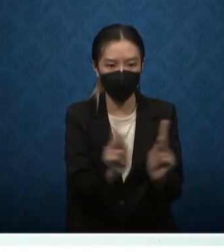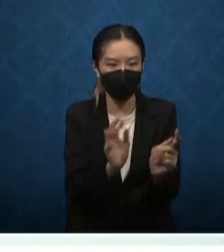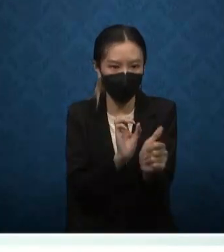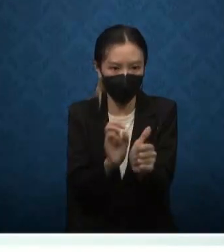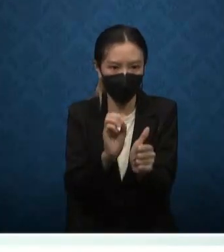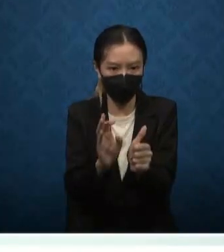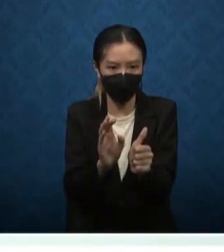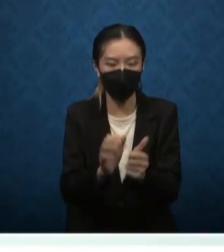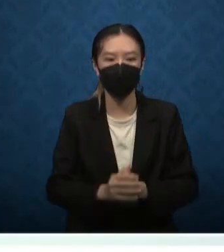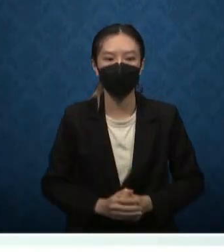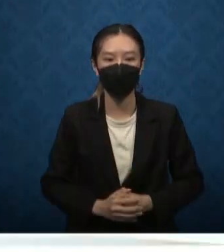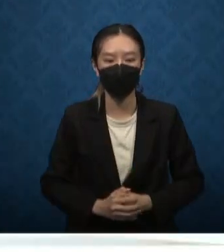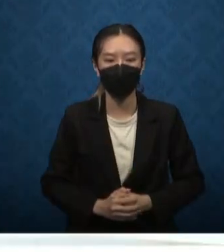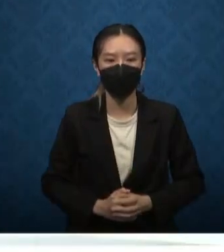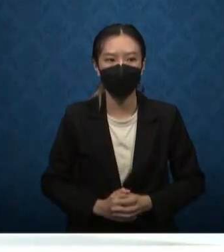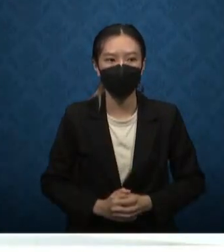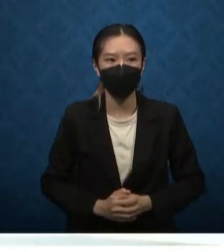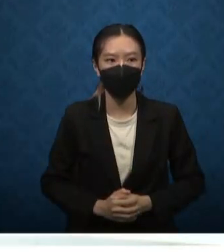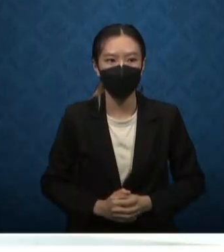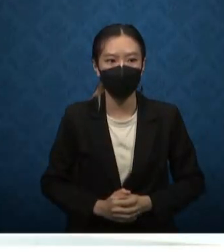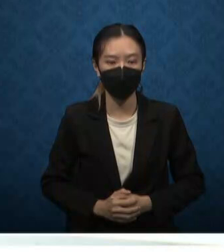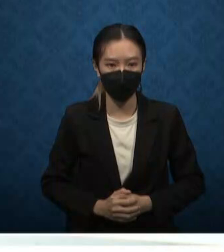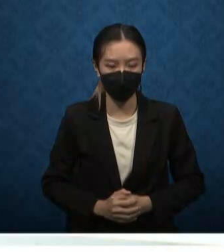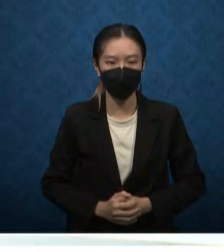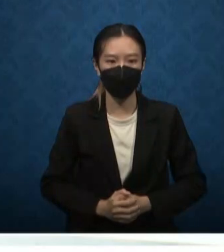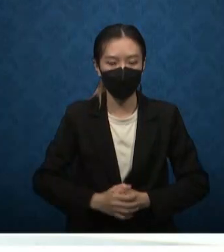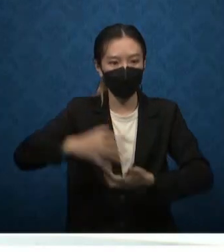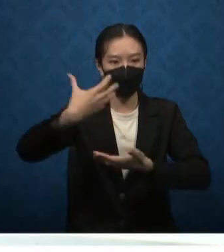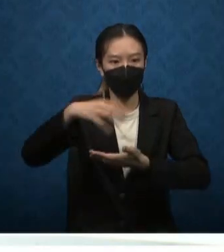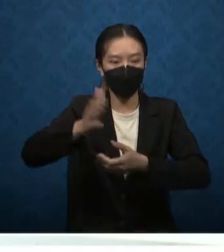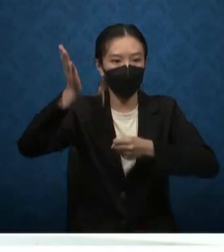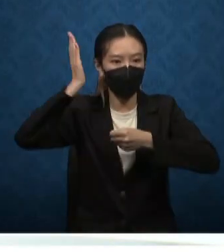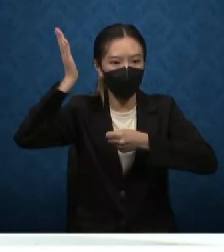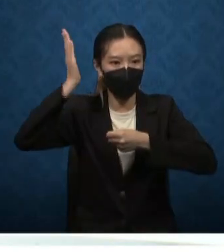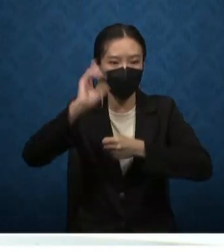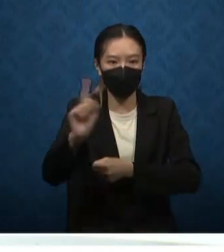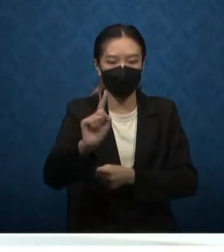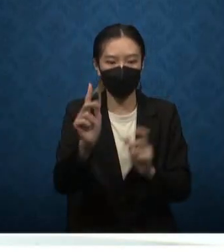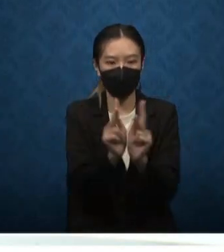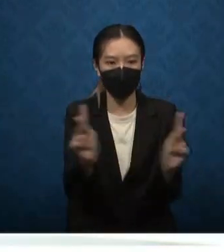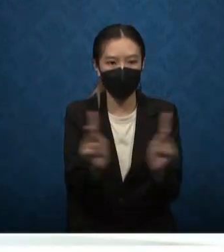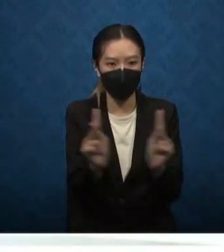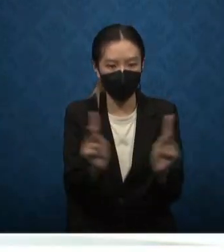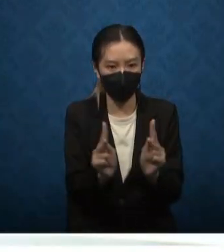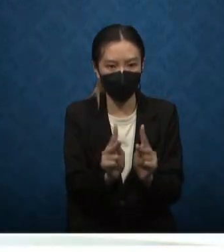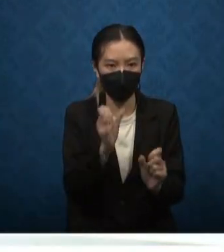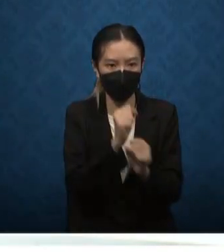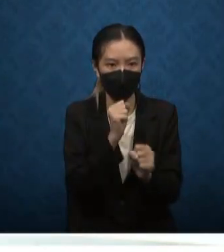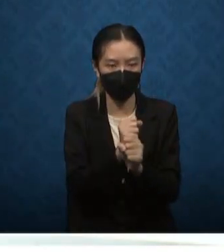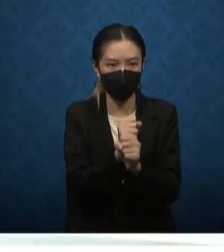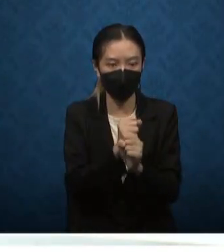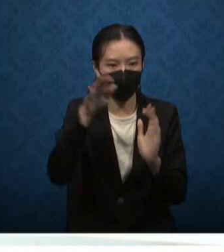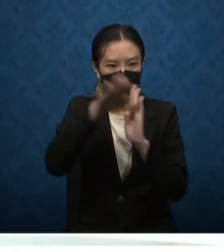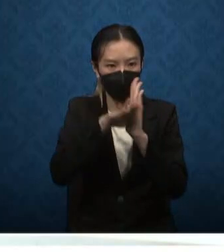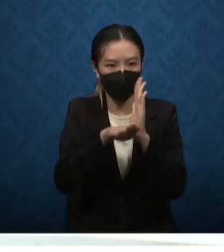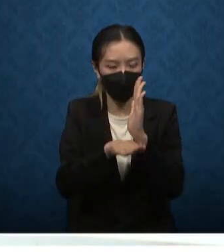นโยบายนะคะในส่วนของการนำเสนอข้อเสนอเชิงนโยบายคณะกรรมาธิการได้จัดทำข้อเสนอเชิง